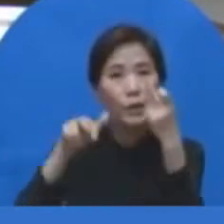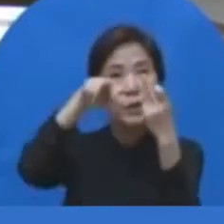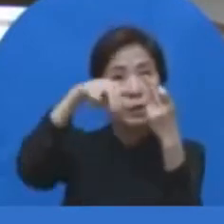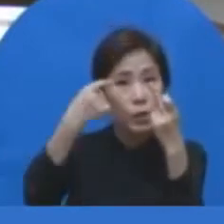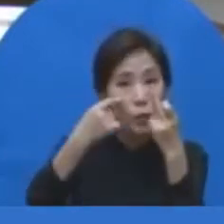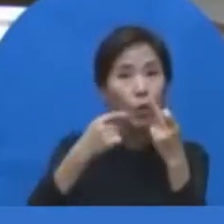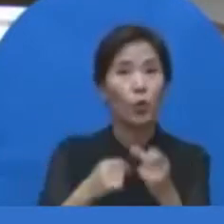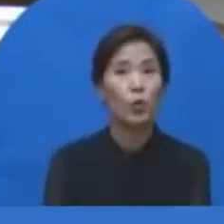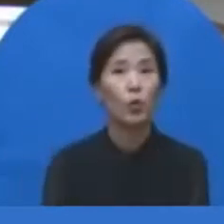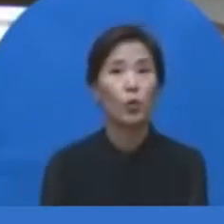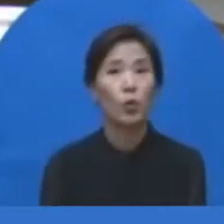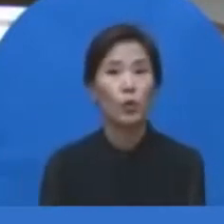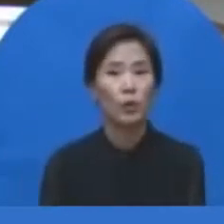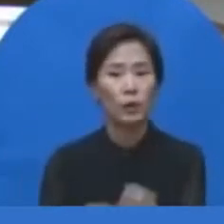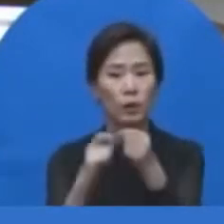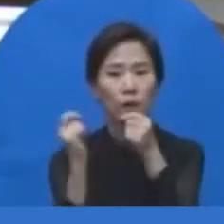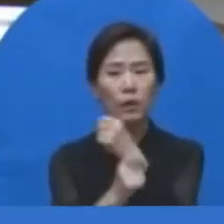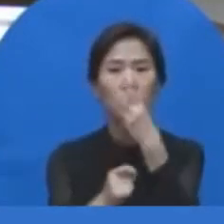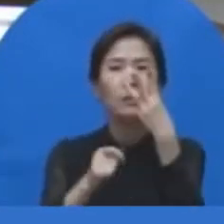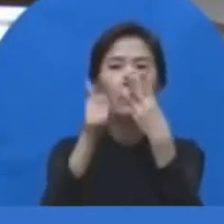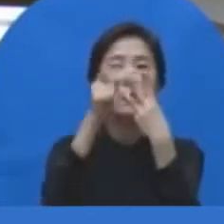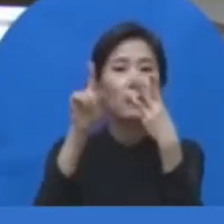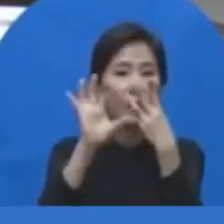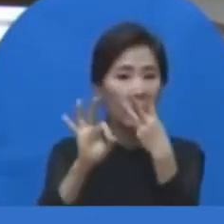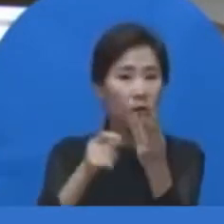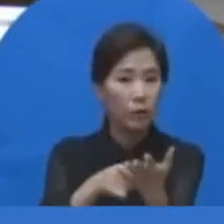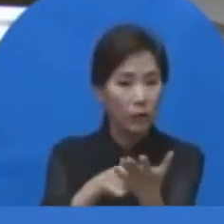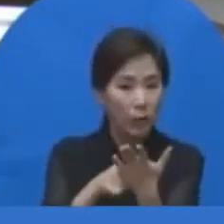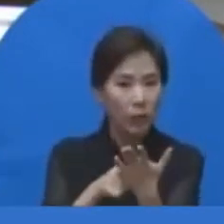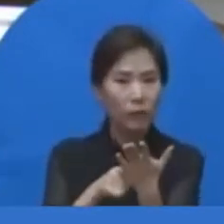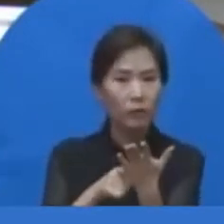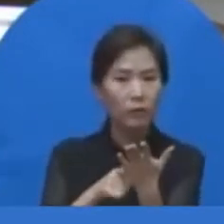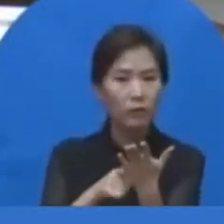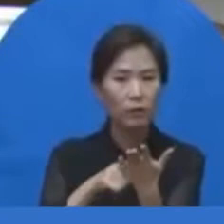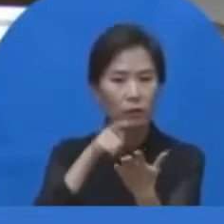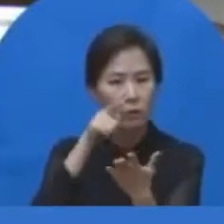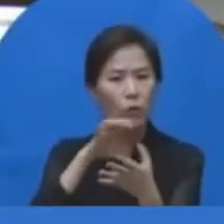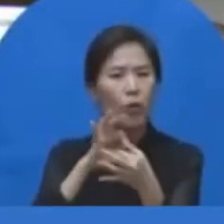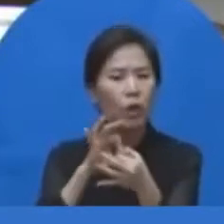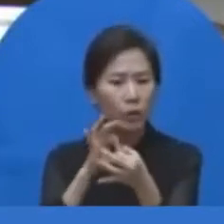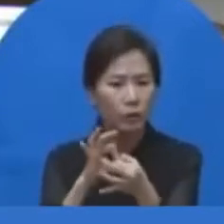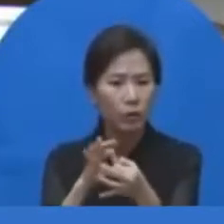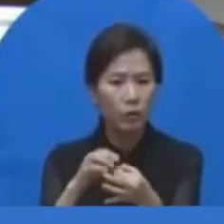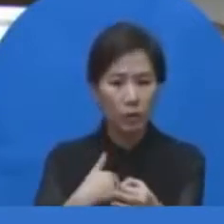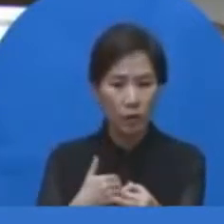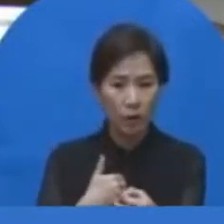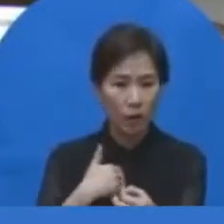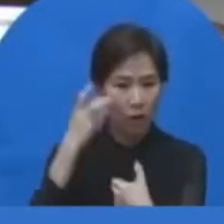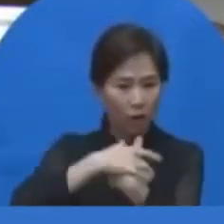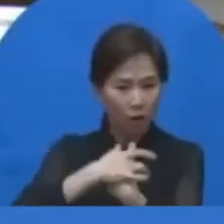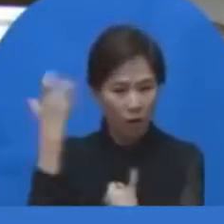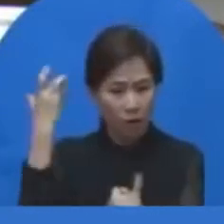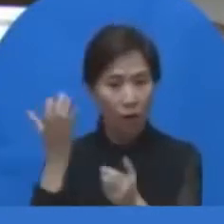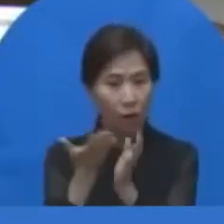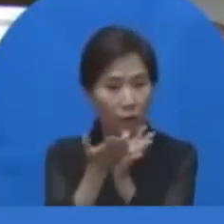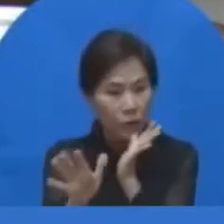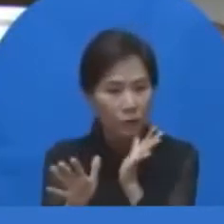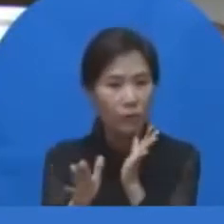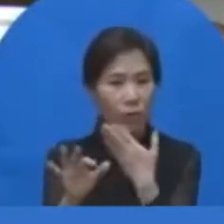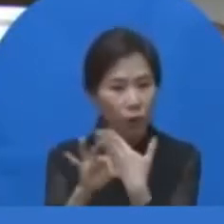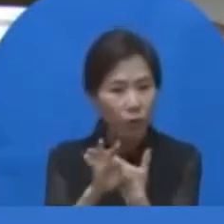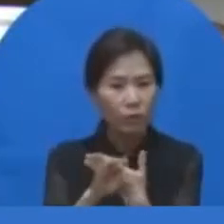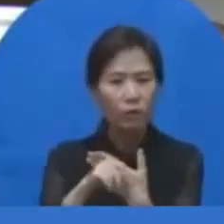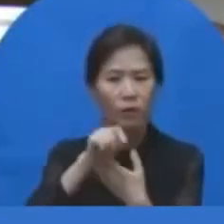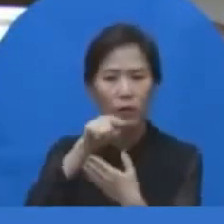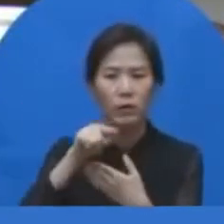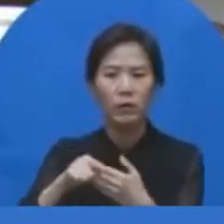그어 12조 3항에서 정하고 있는 사유, 결격 사유가 발견되면 시정 요구를 한다 이렇게는 되어